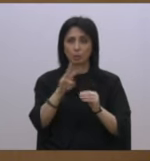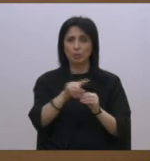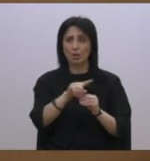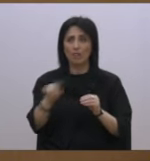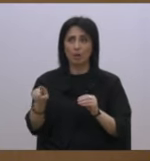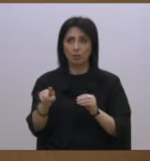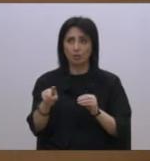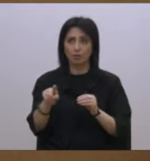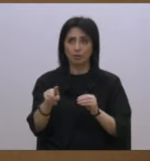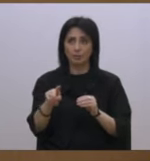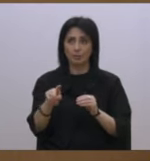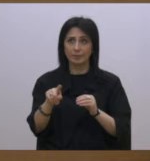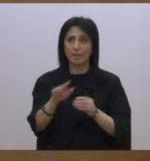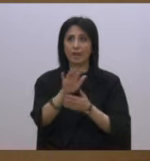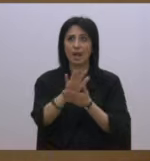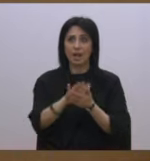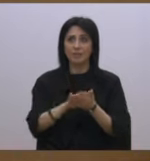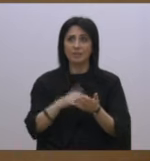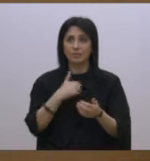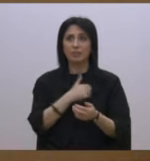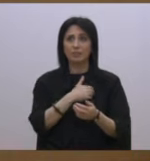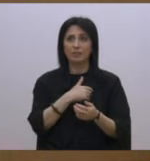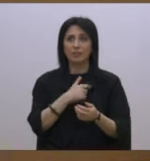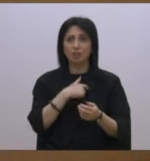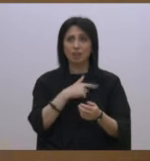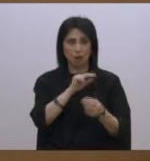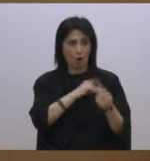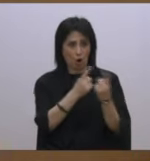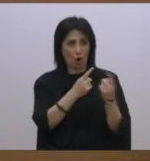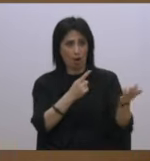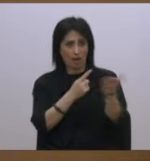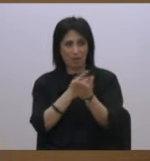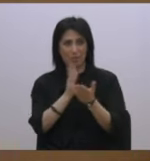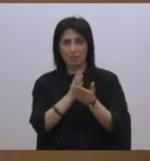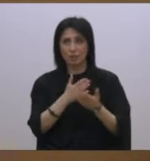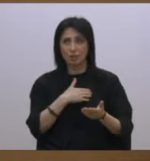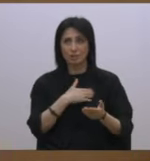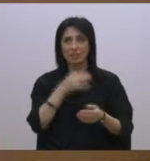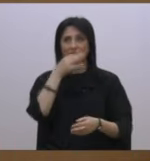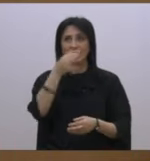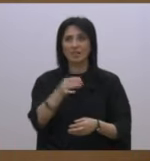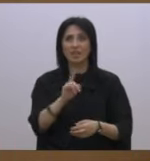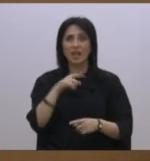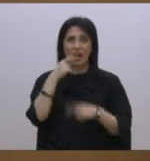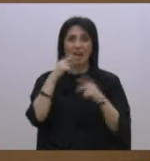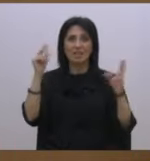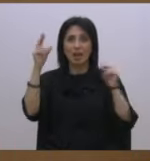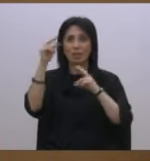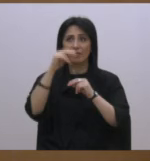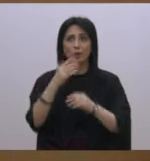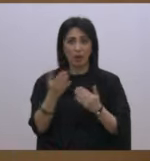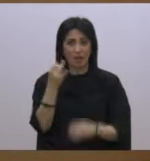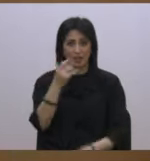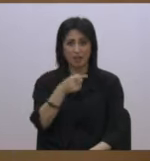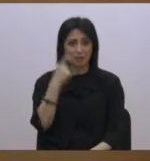განმავლობაში აგრძელებდა და მე ვიდა ჩემი კოლეგები ხართ ყოველ შემთხვევაში და გითხრათ რას ლაპარაკობდით თუ